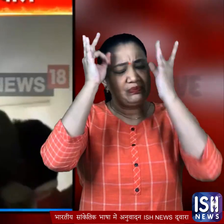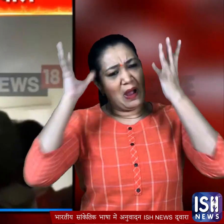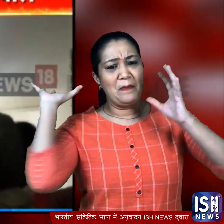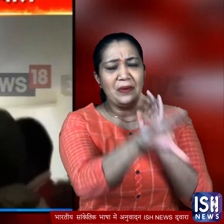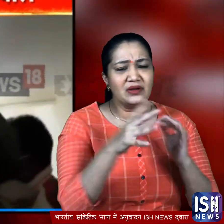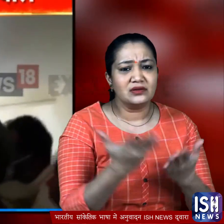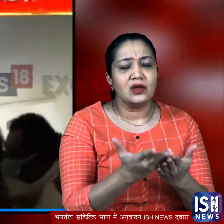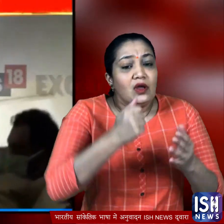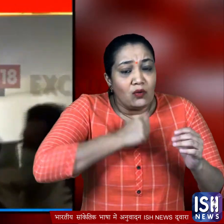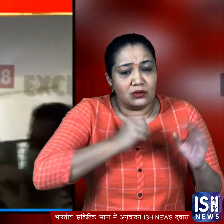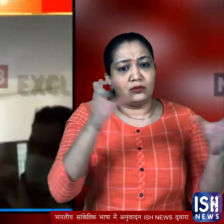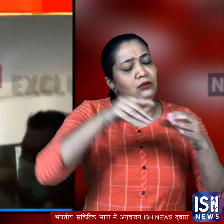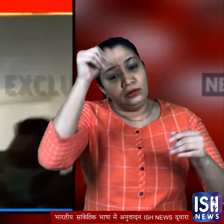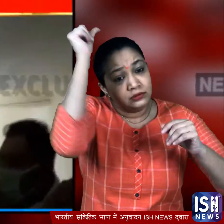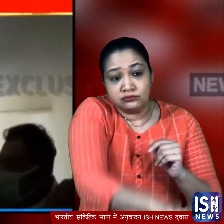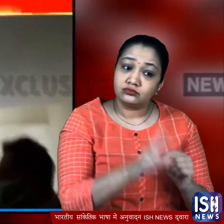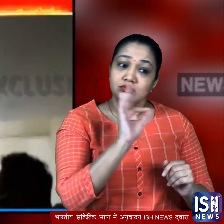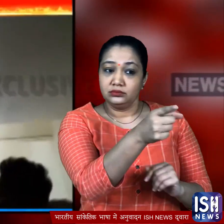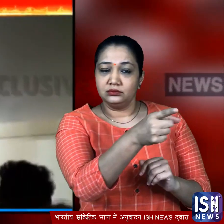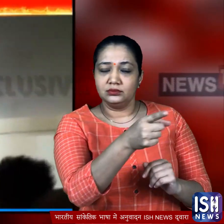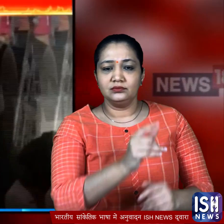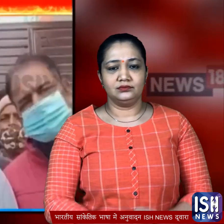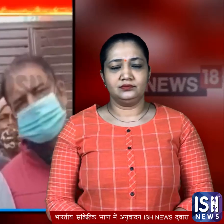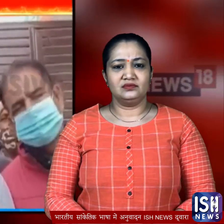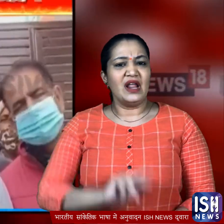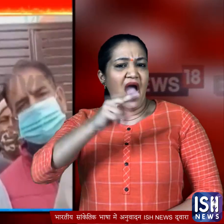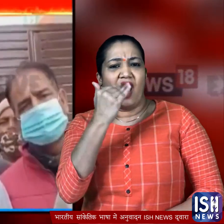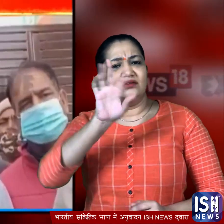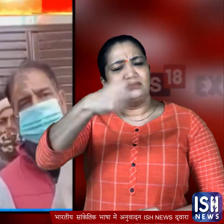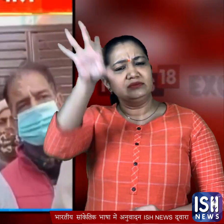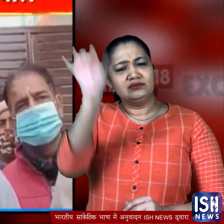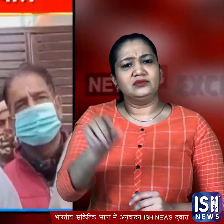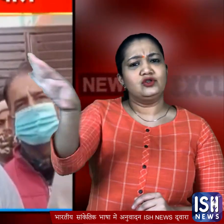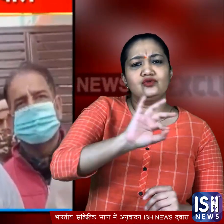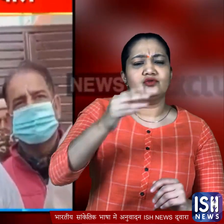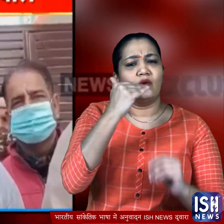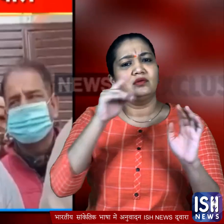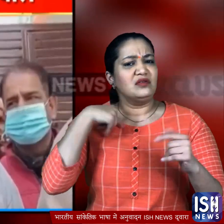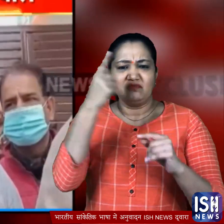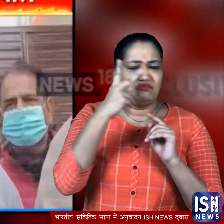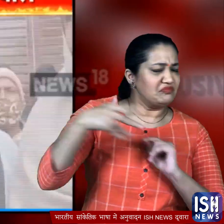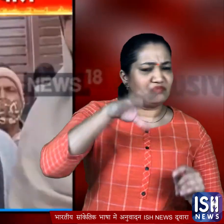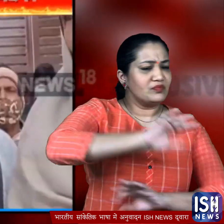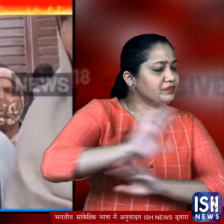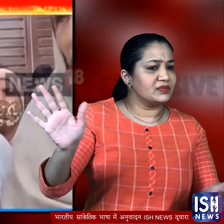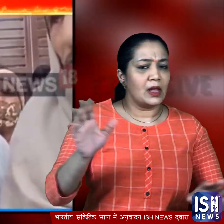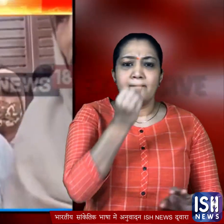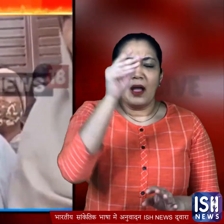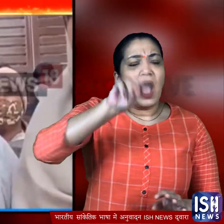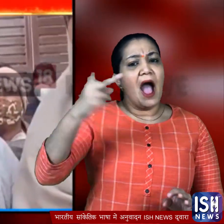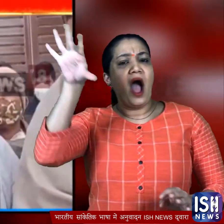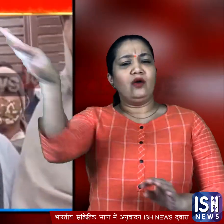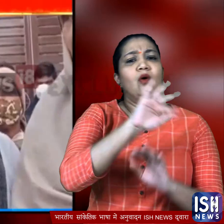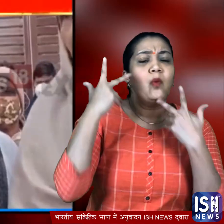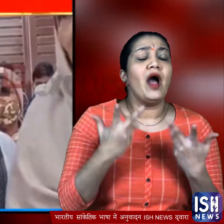पड़े। इतना ही नहीं, उन्होंने अपनी खुद की पार्टी को हराने की धमकी तक दे डाली। ये बाहर का ले पता, हमने आज उसका मुंह नहीं देखा। ये बीजेपी में अगर बाहर